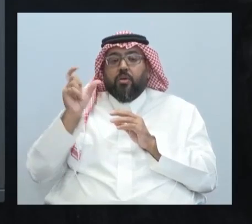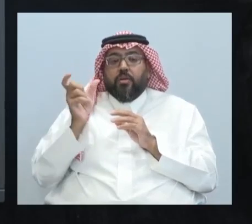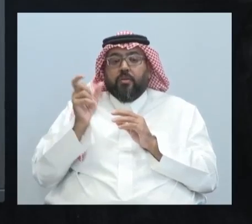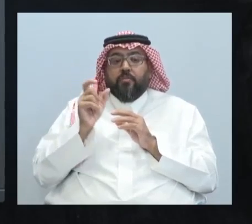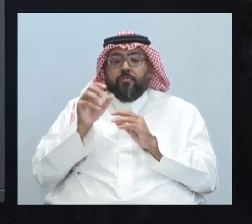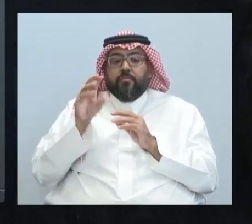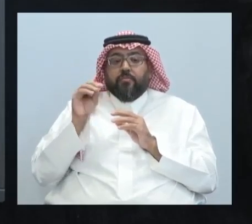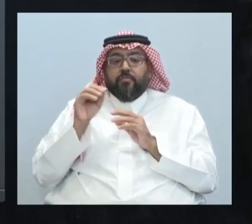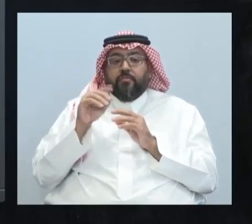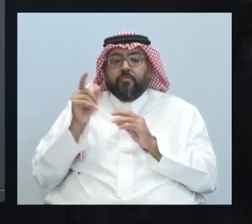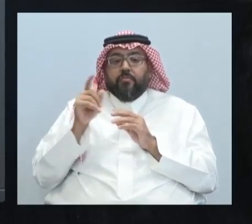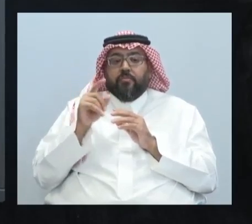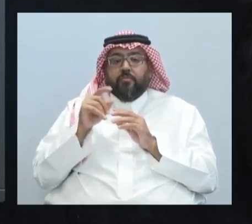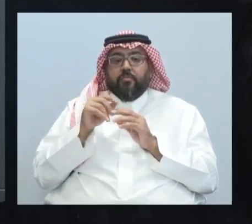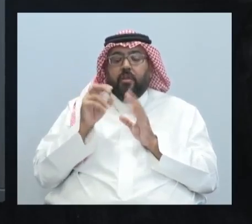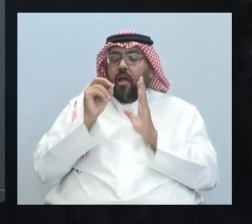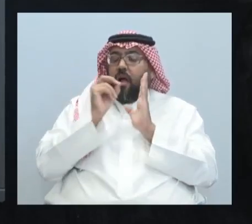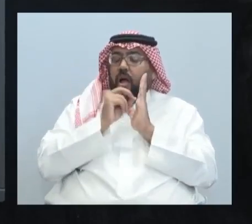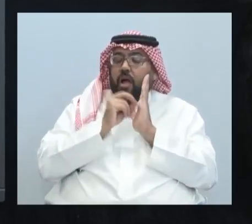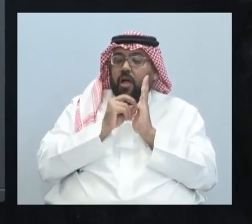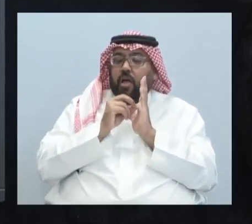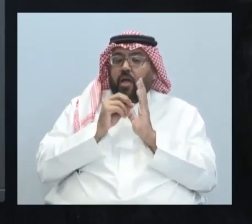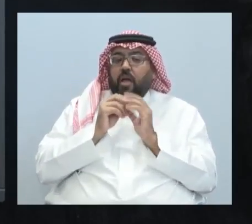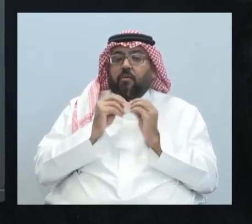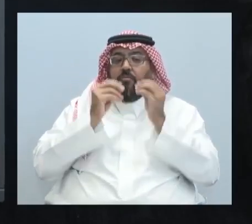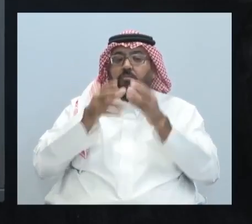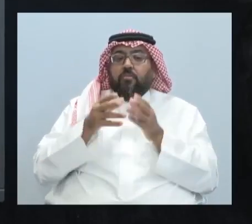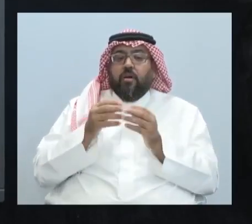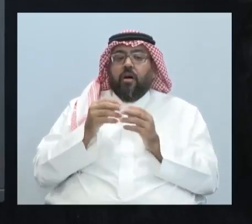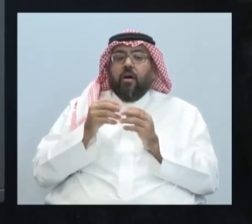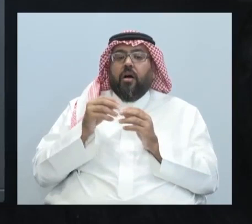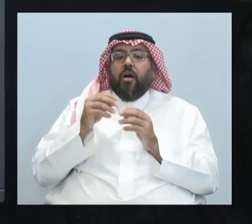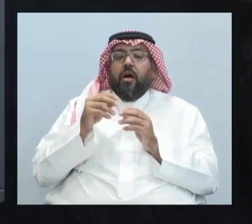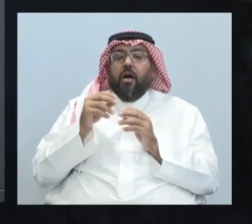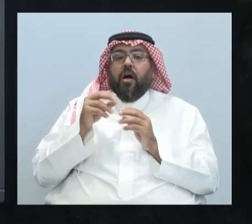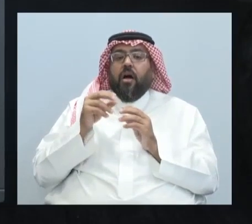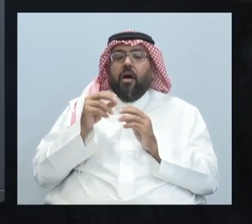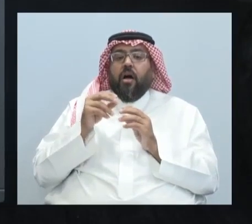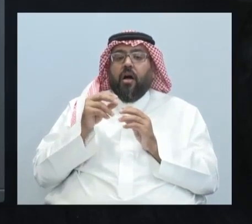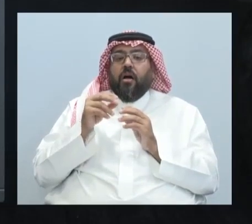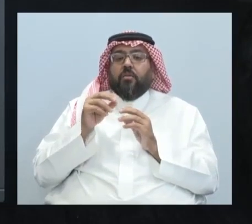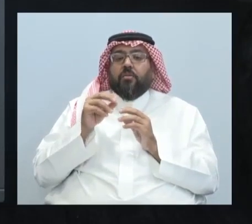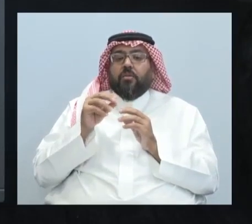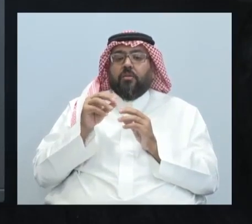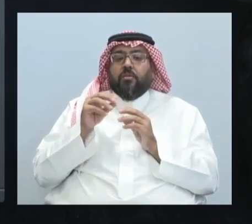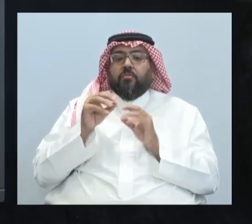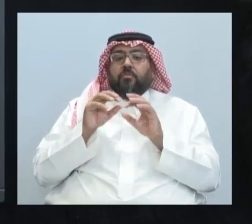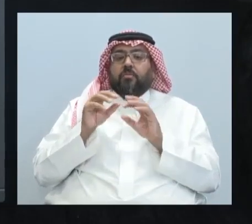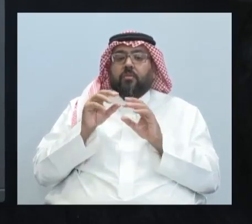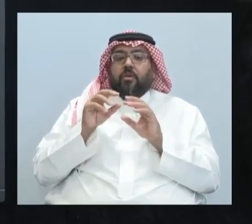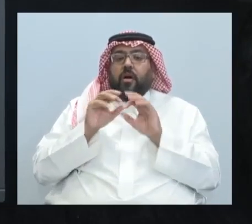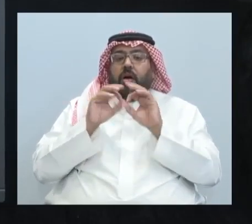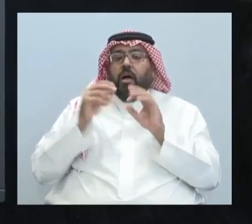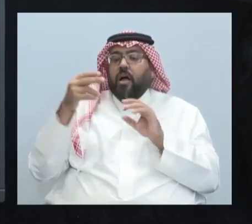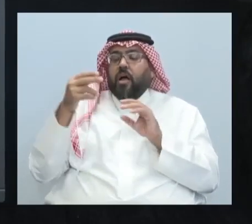ايون الهيدروجين بينما القاعده يمنح ايش ايون الهيدروكسيد فهنا عباره عن الاواني اللي